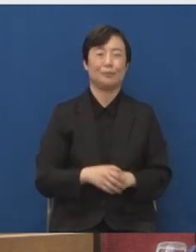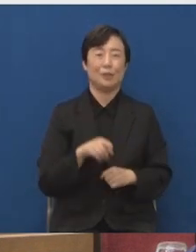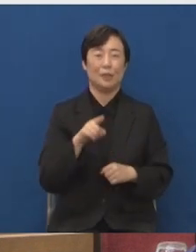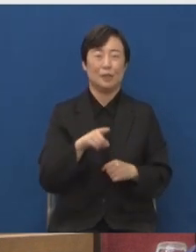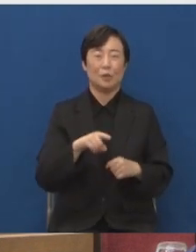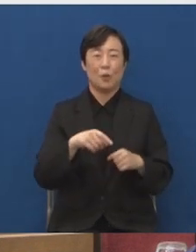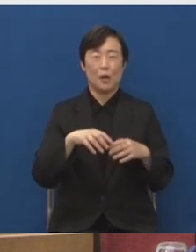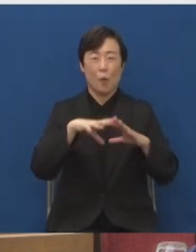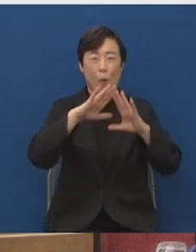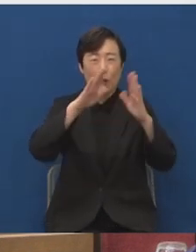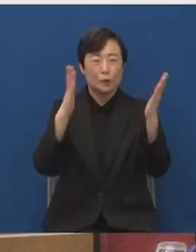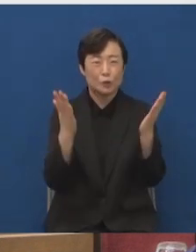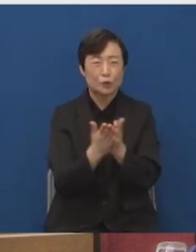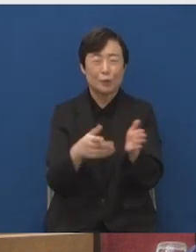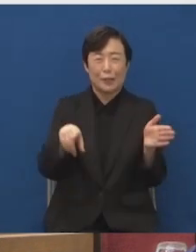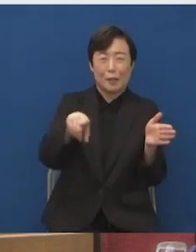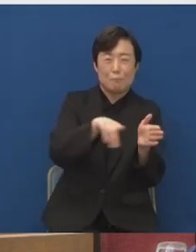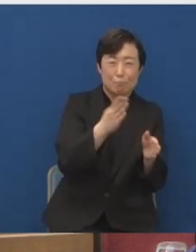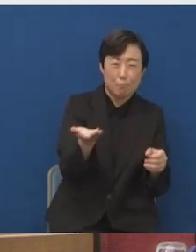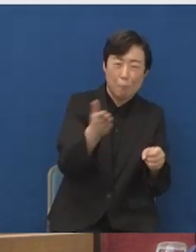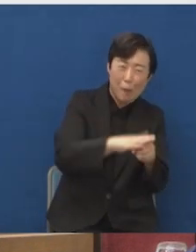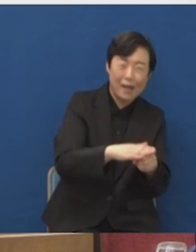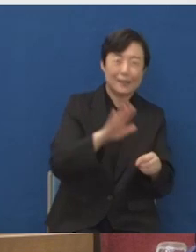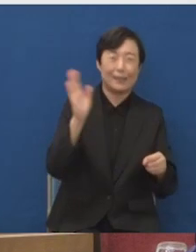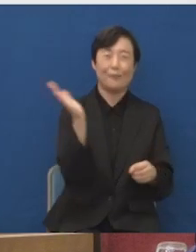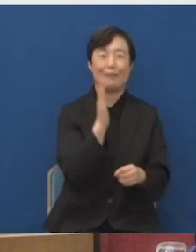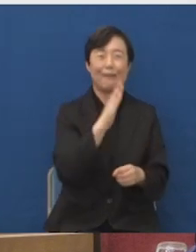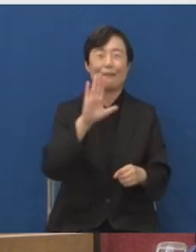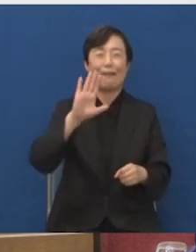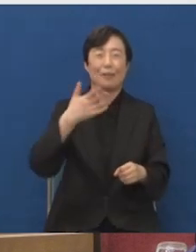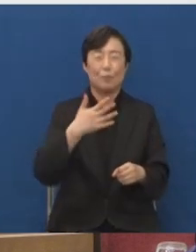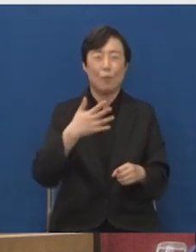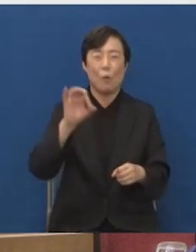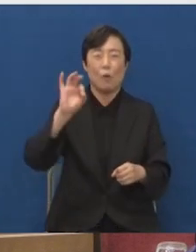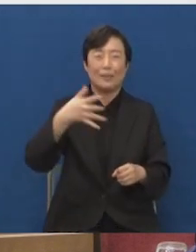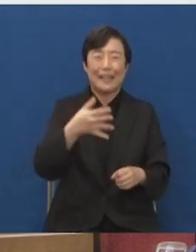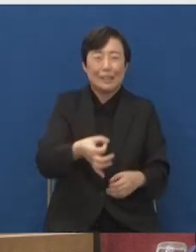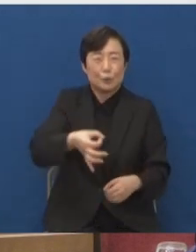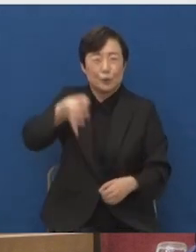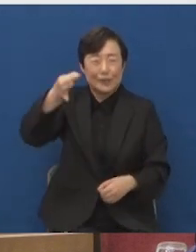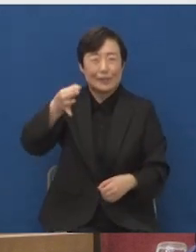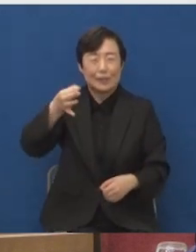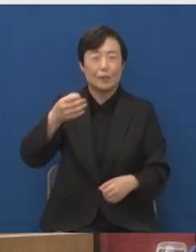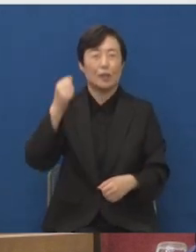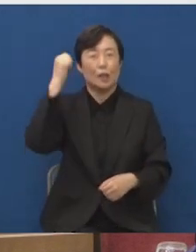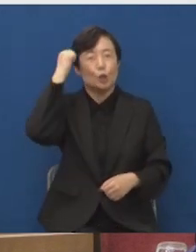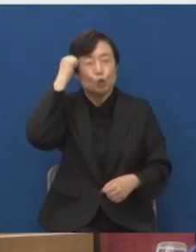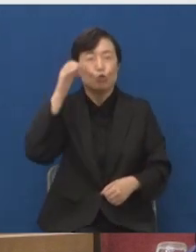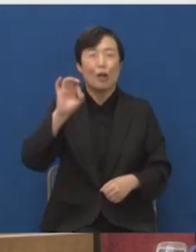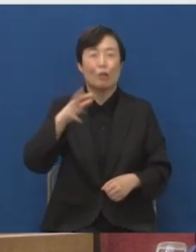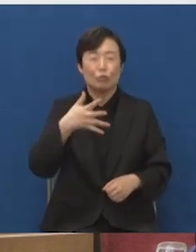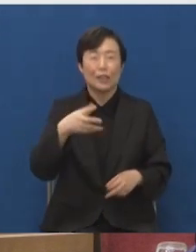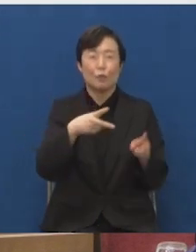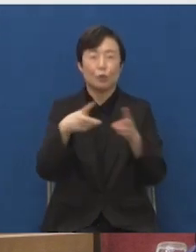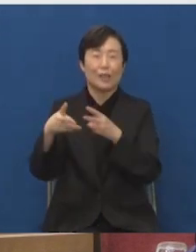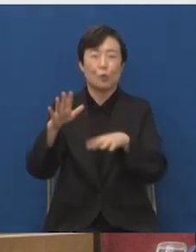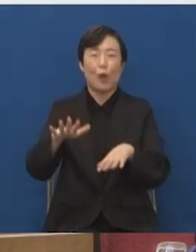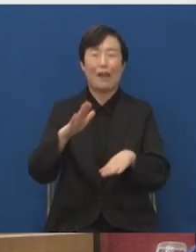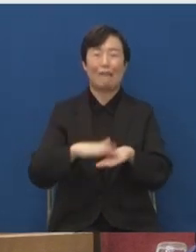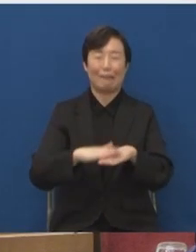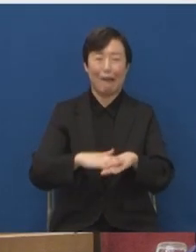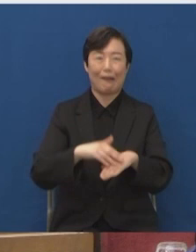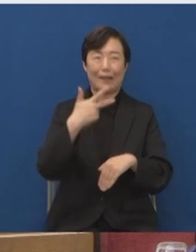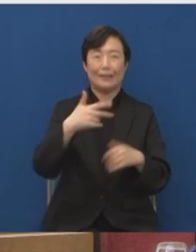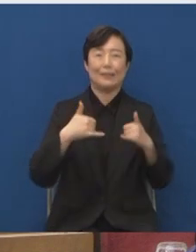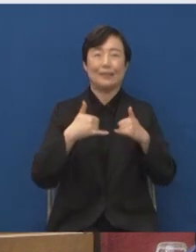盛り込んでいるわけではございませんが、例えば、税率の引き上げを含む宿泊税の制度のあり方や、市バス等